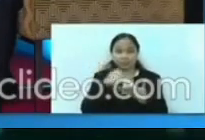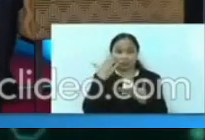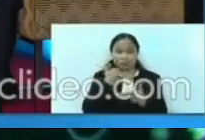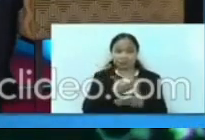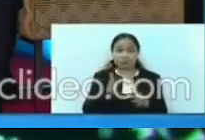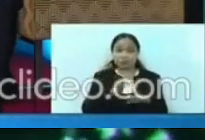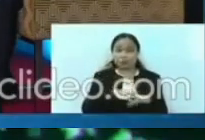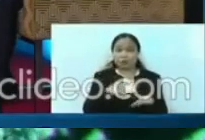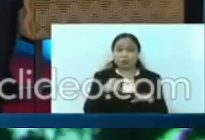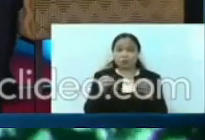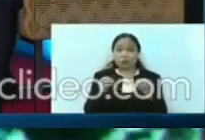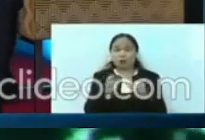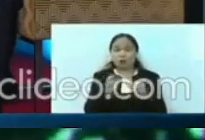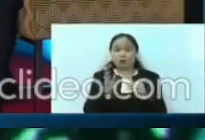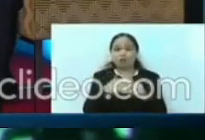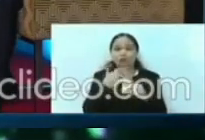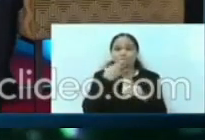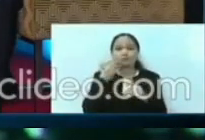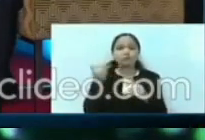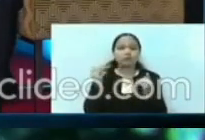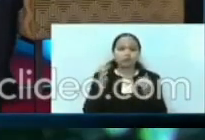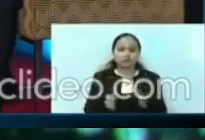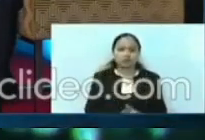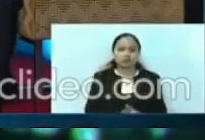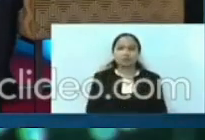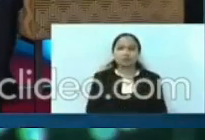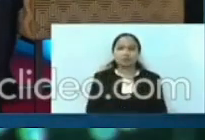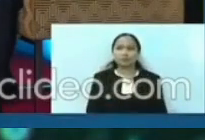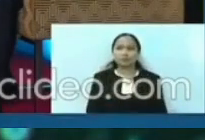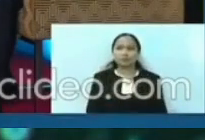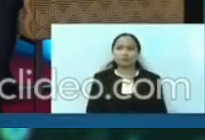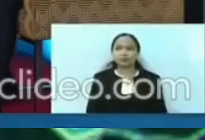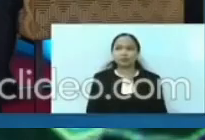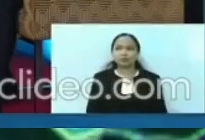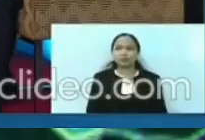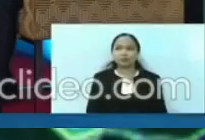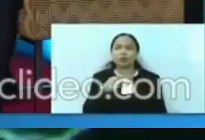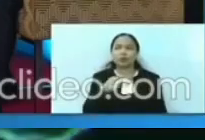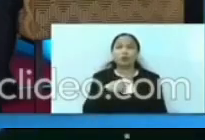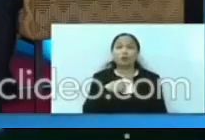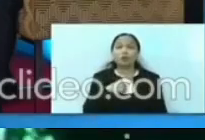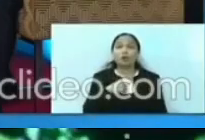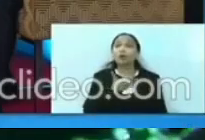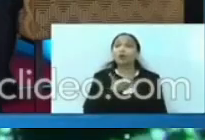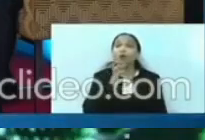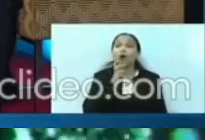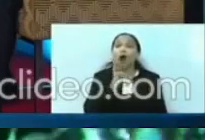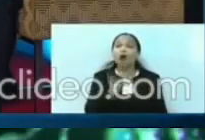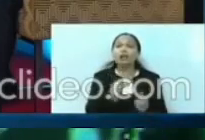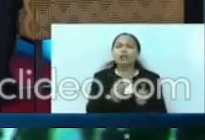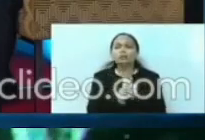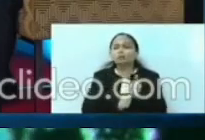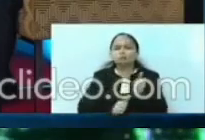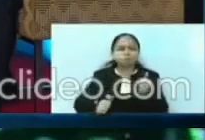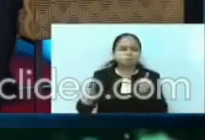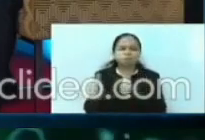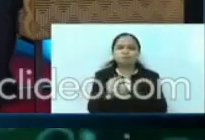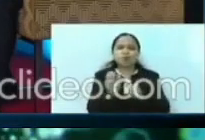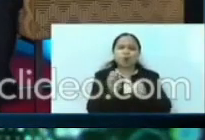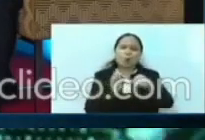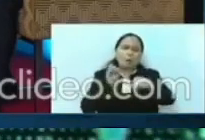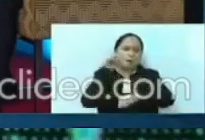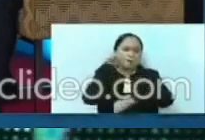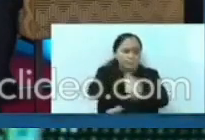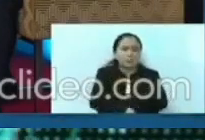Yeah. Tandaan nyo, ha? Ako, hindi ko talaga makalimutan yung meaning ng more than conqueror. You are surpassing, you are gaining in